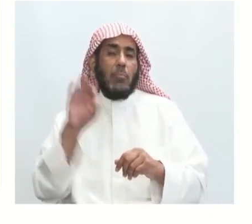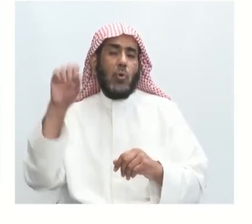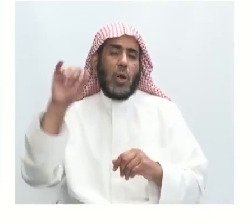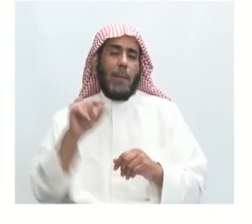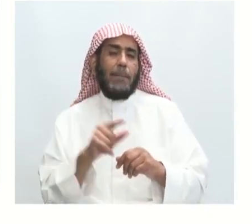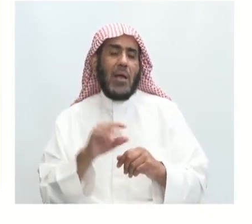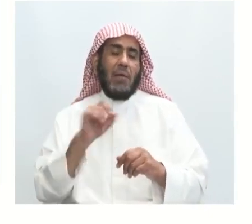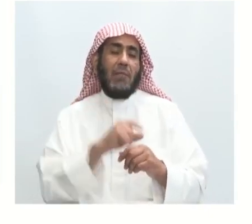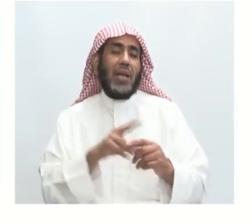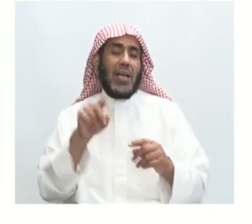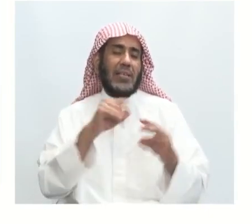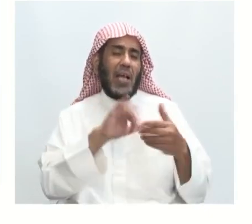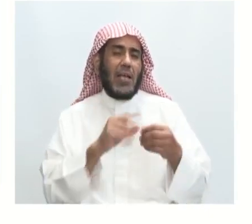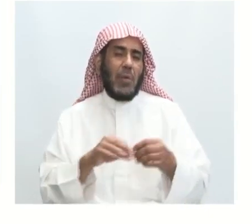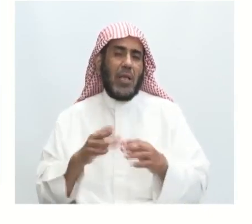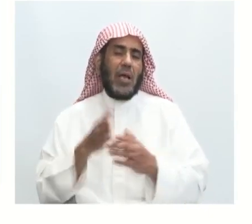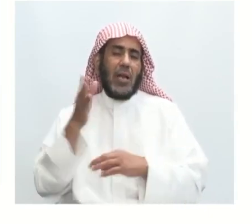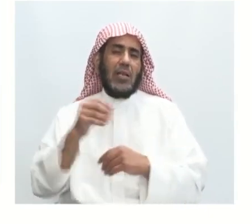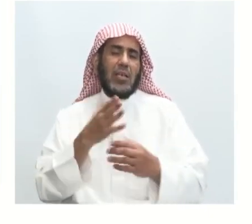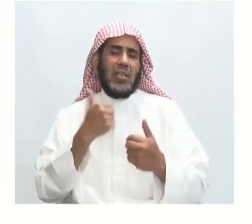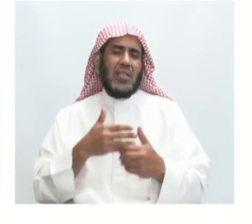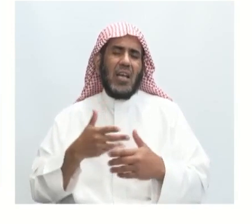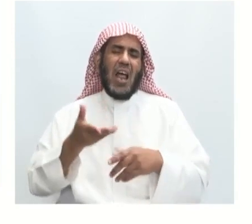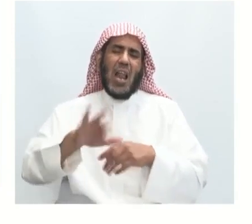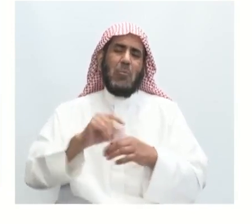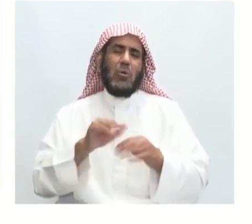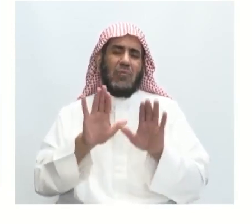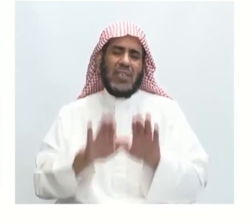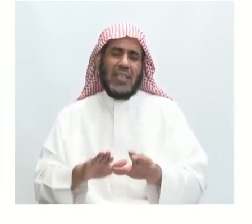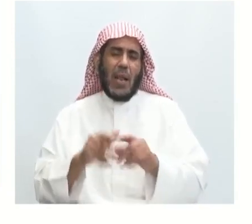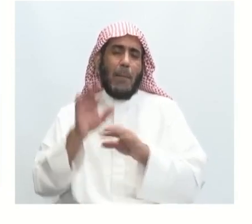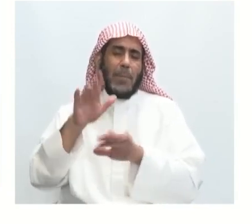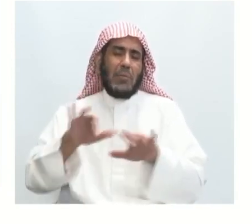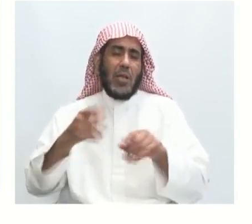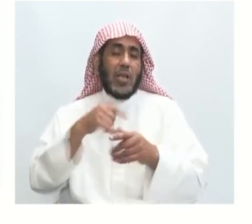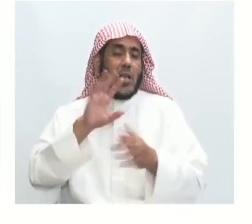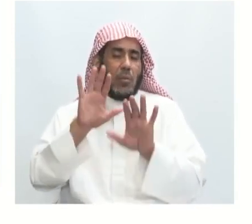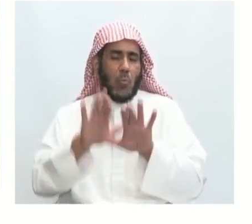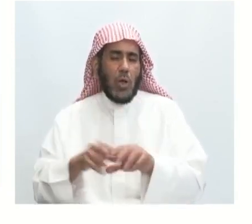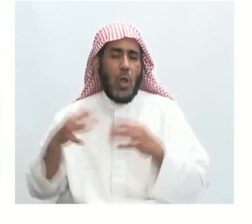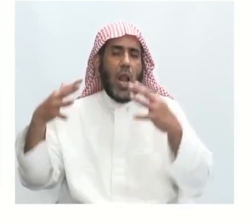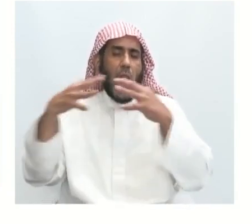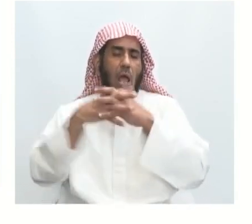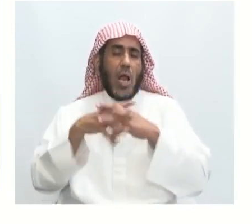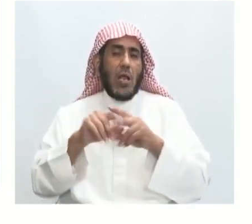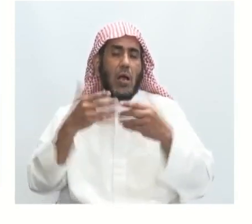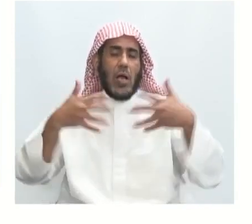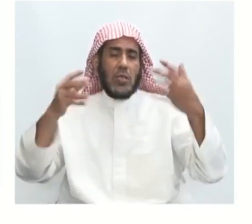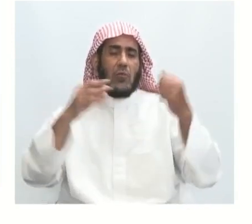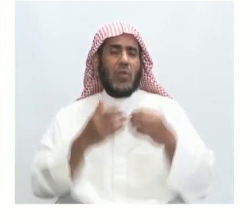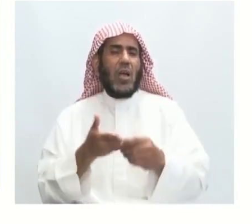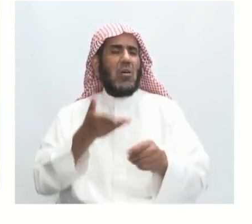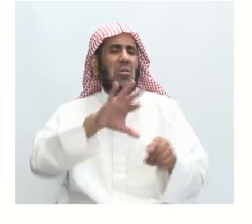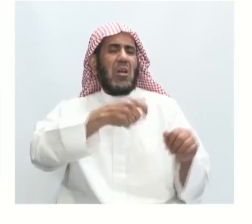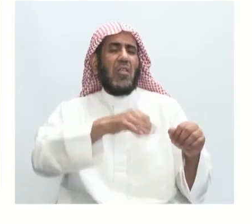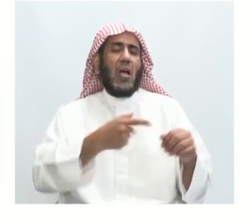الريب فيا صاحبي رحلي دنى الموت فنزل برابيه اني مقيم الليالي في قصيده مشهورتي فيها رثى